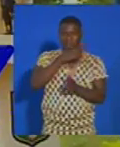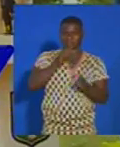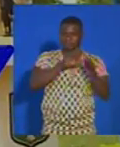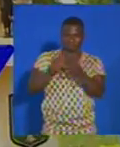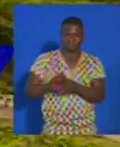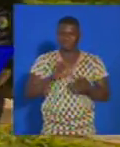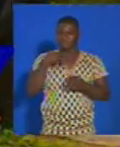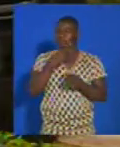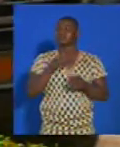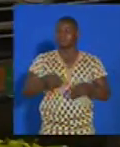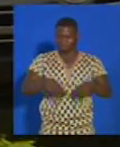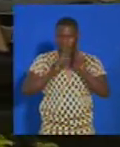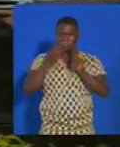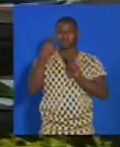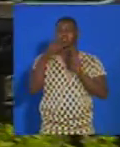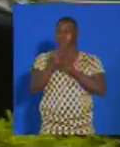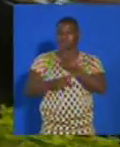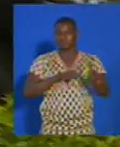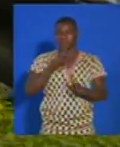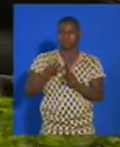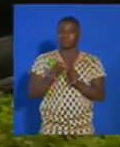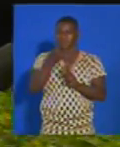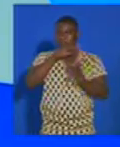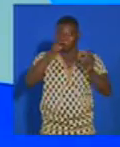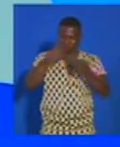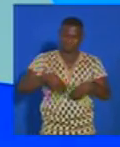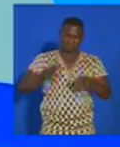et burkinabé de renouer avec leur amitié.